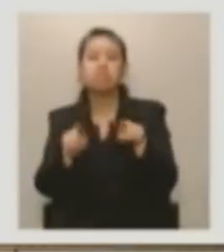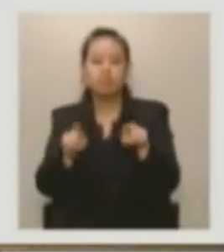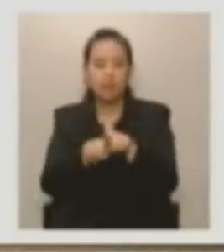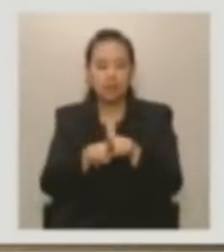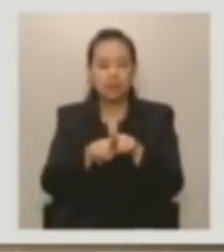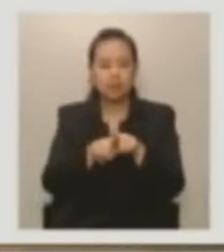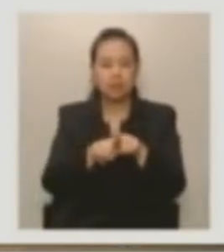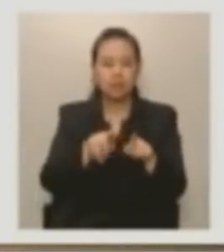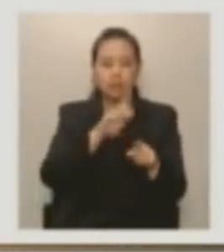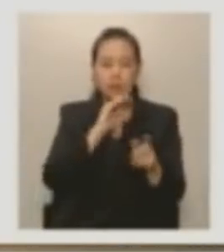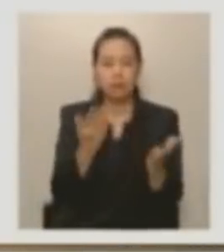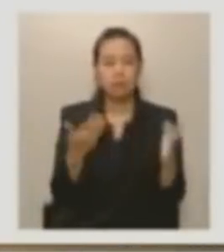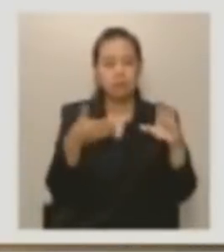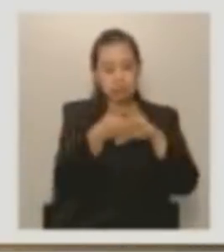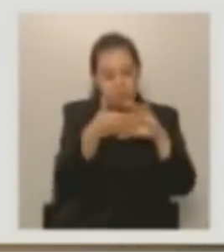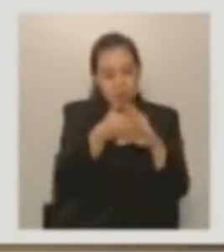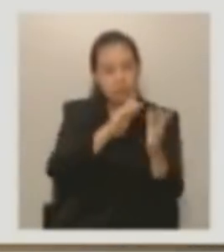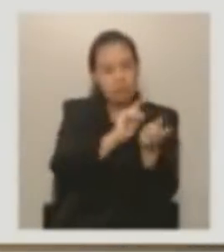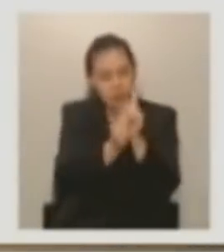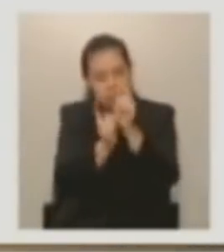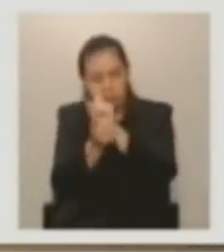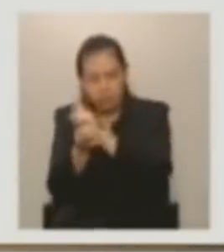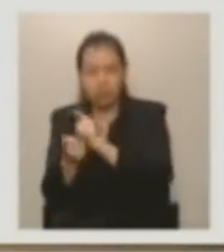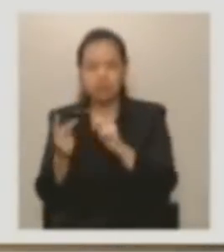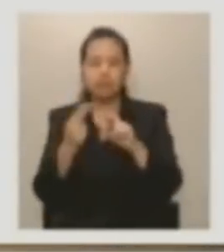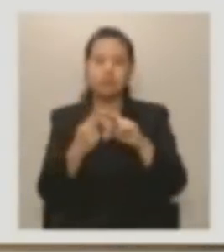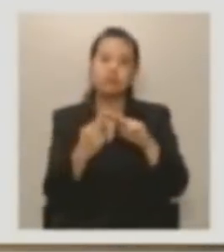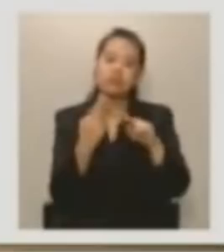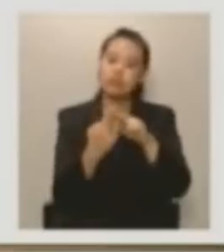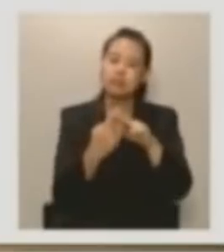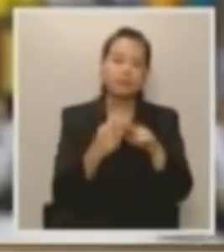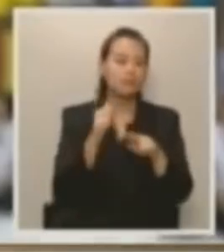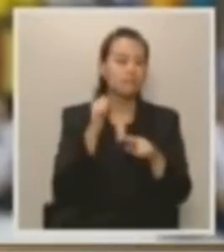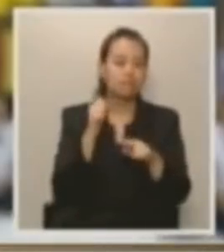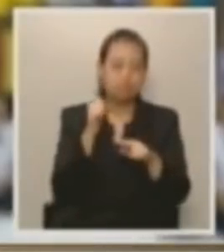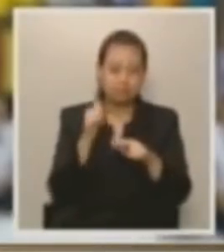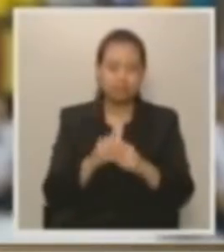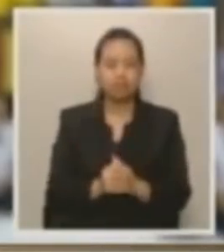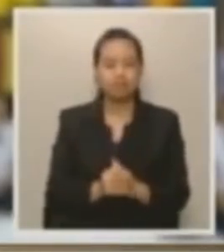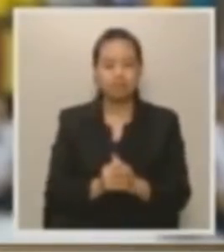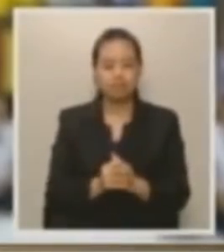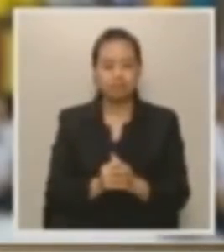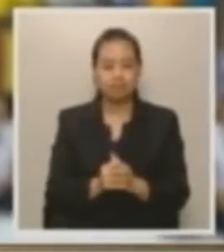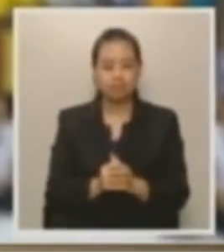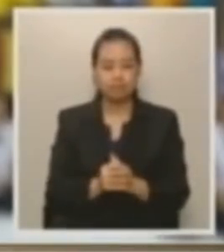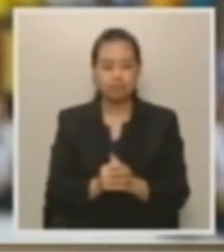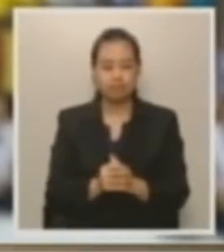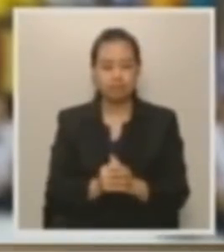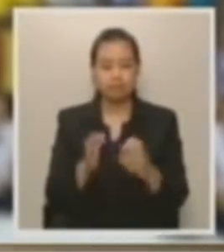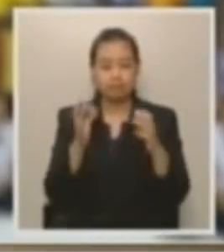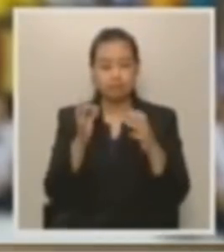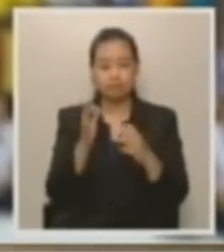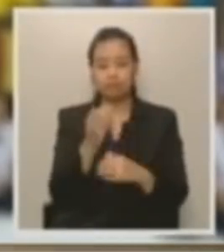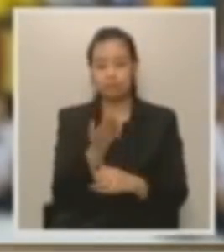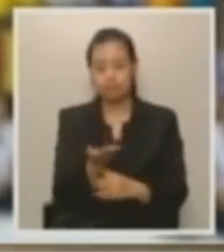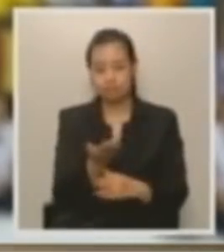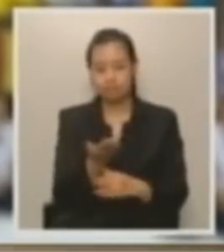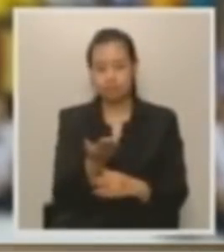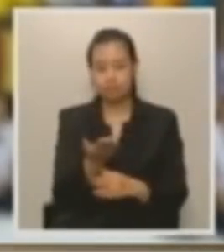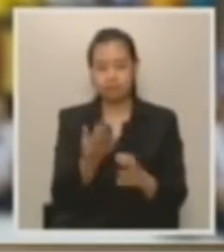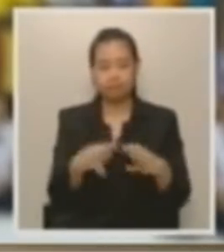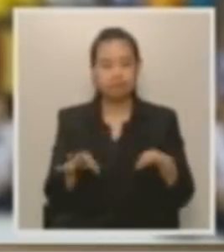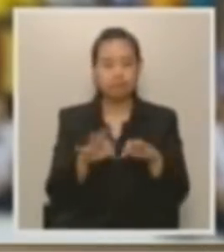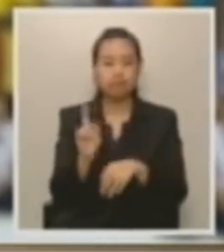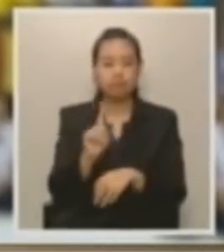รับสไลด์ไปแล้วยังหน้าตาเหมือนเดิมนะคะเชิญสไลด์ถัดไปค่ะสิ่งที่เกิดขึ้นก็คือสิ่งนี้ค่ะเราพ